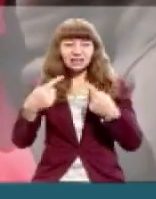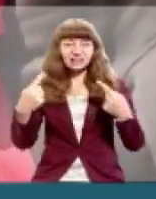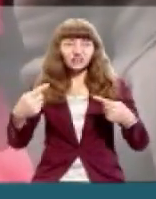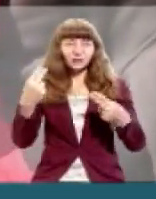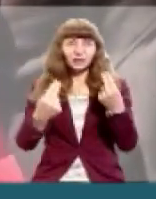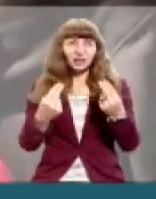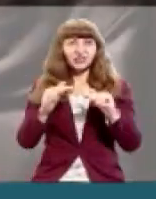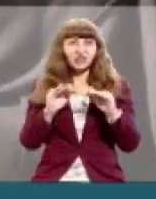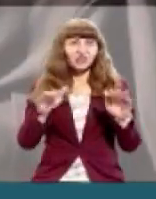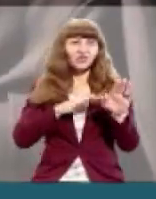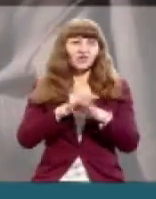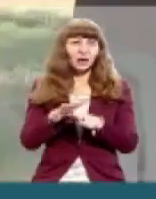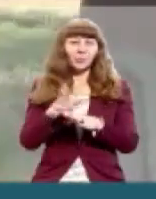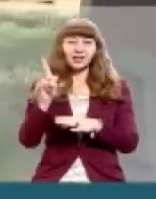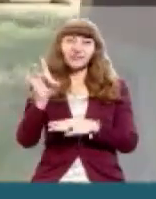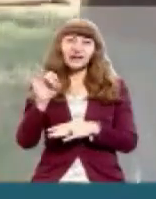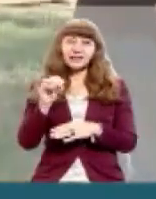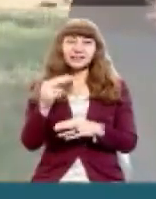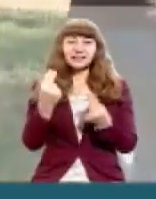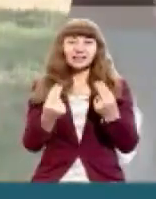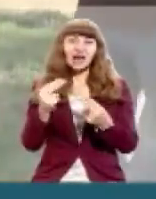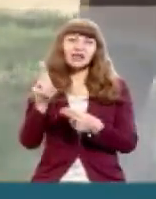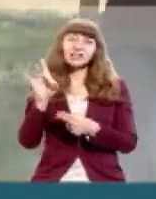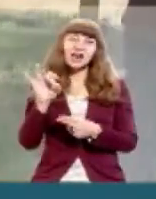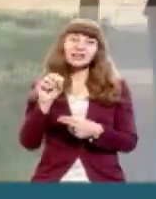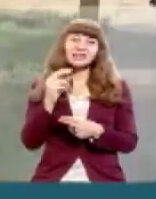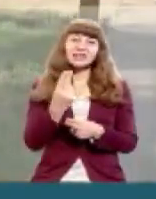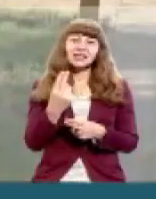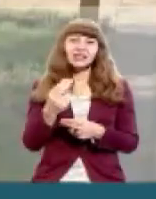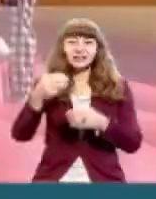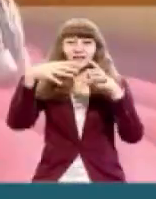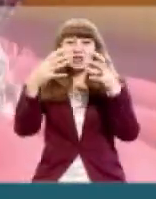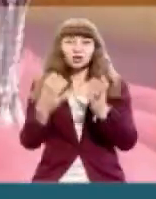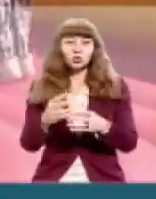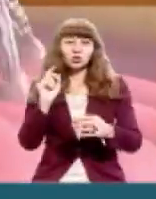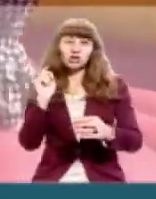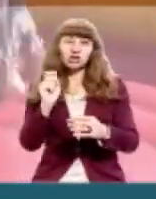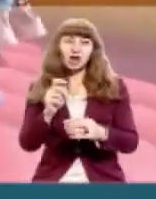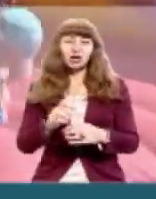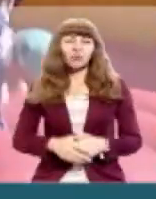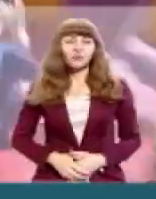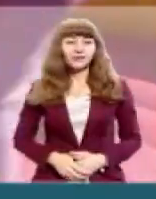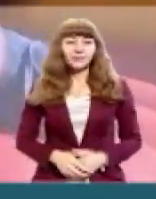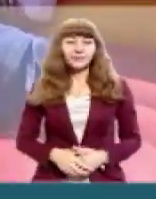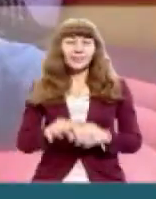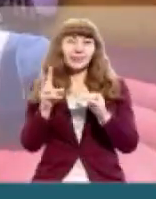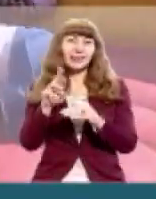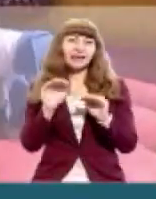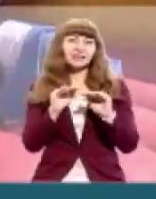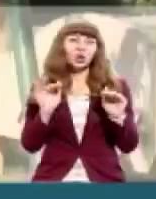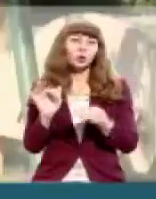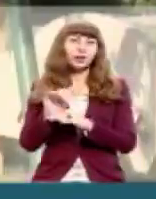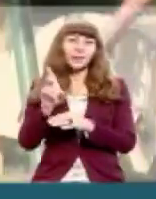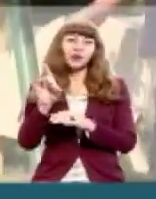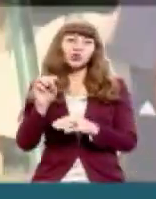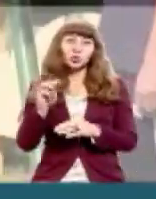шардан құралған дартс ойнады. Әр ойынның жеңімпаздарын тәтті сыйлықтар күтіп тұрды. Кішкентай бүлдіршіндер үшін жақын маңда батут орнатылды. Онда